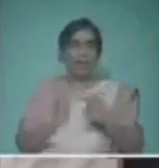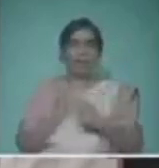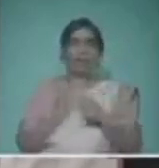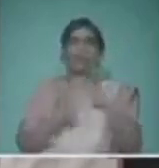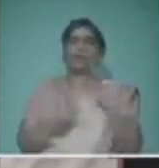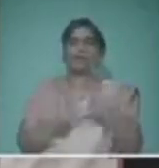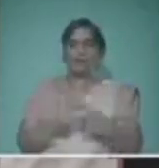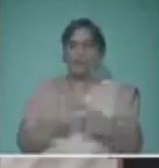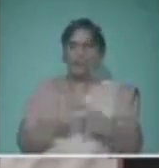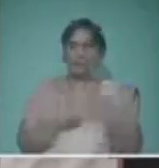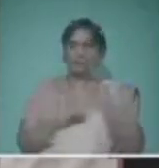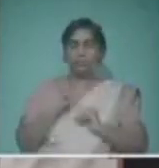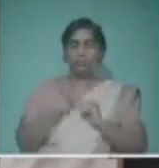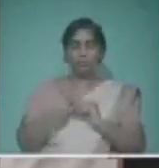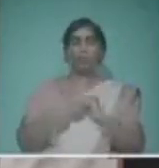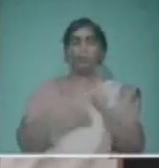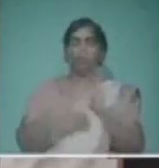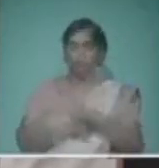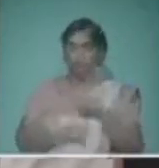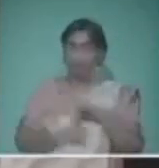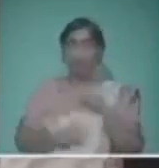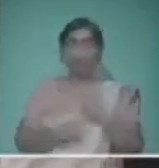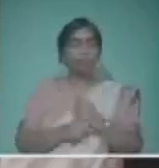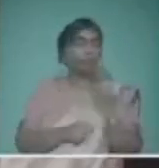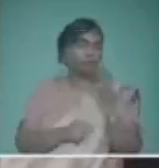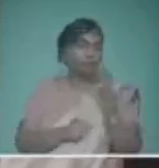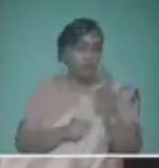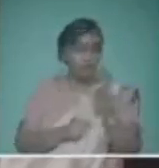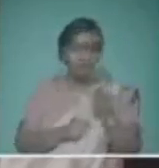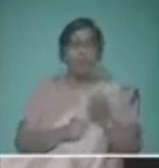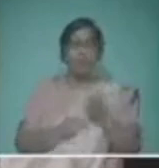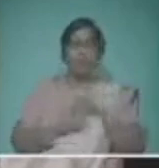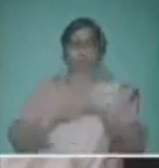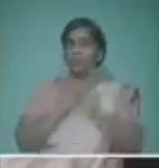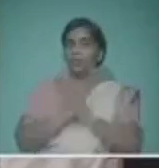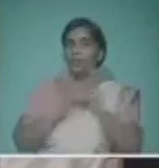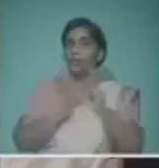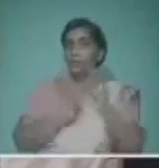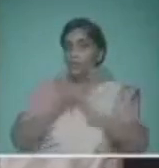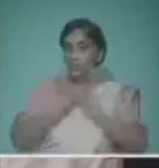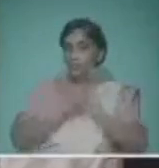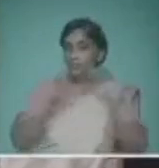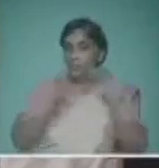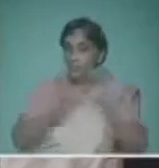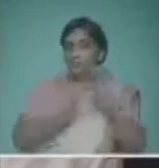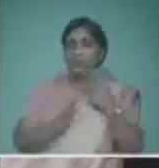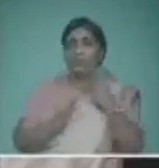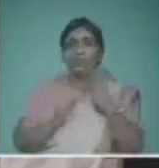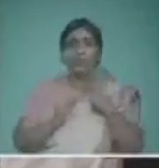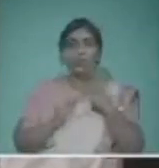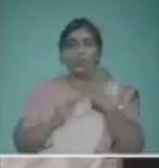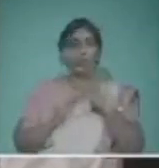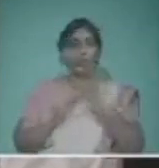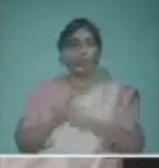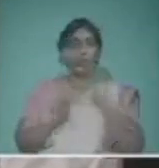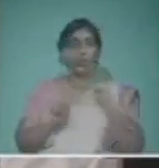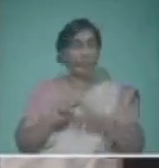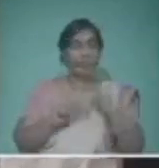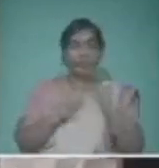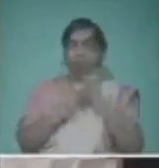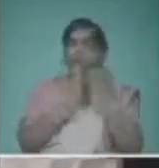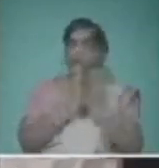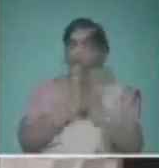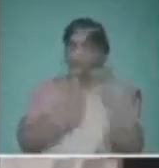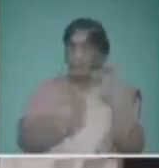ප්‍රතිපත්ති ක්‍රියාමාර්ග මගින් රජයේ මුදල් ප්‍රවාහය යහපත් වන තුරු සහ ජාත්‍යන්තර බුර අනුමුදලේ වැඩසටහන්